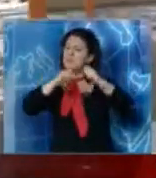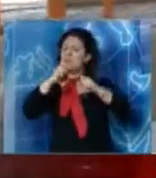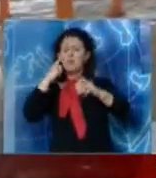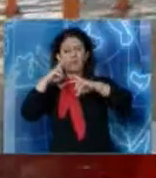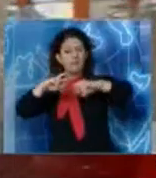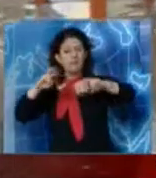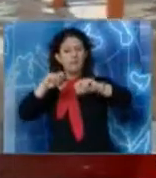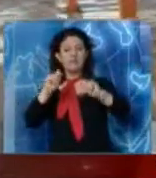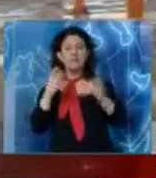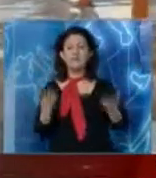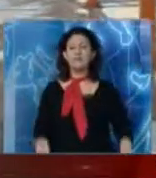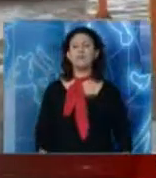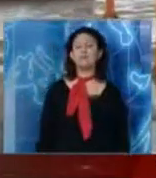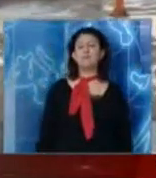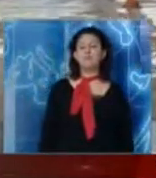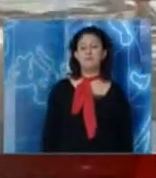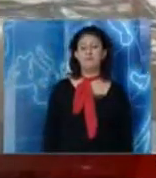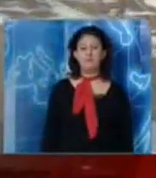bulundu.